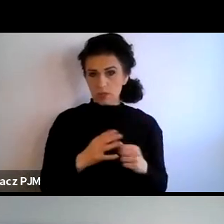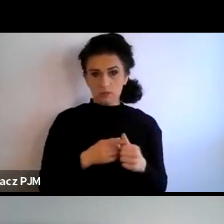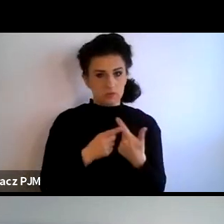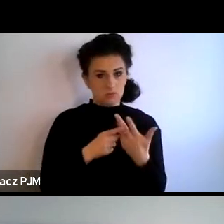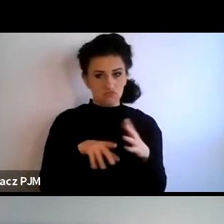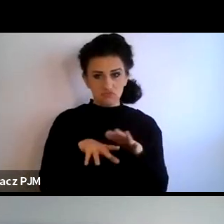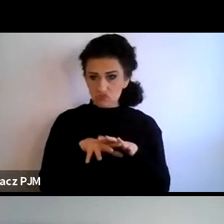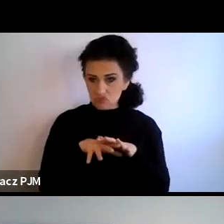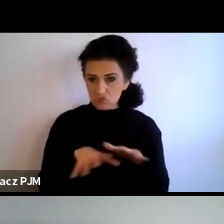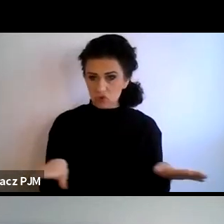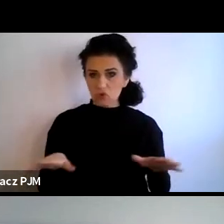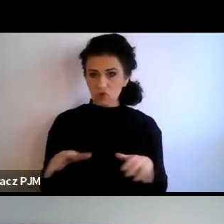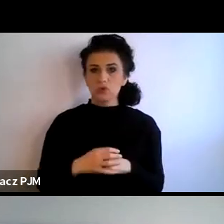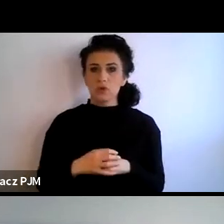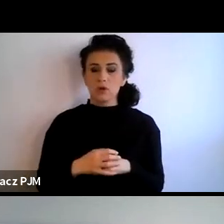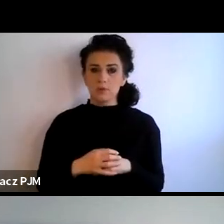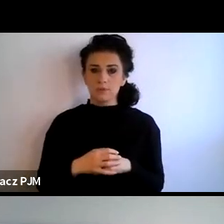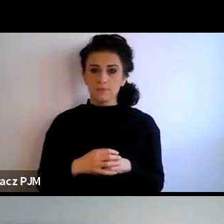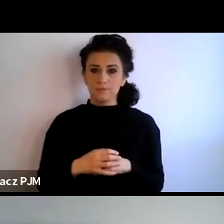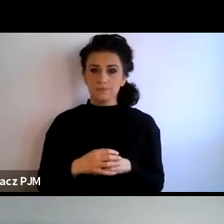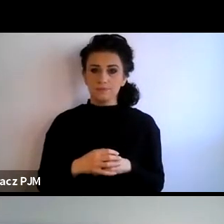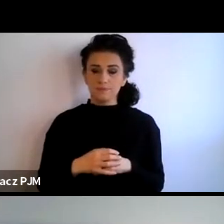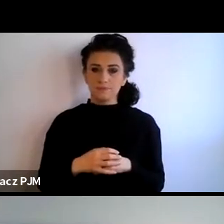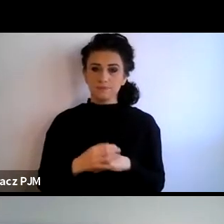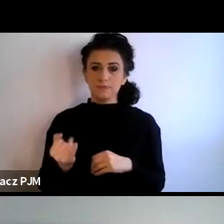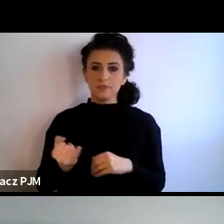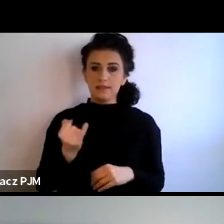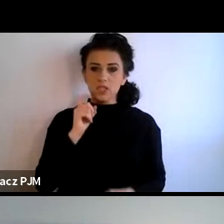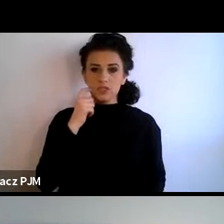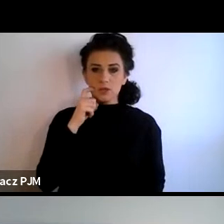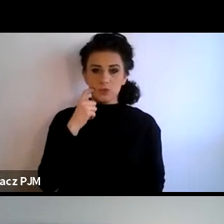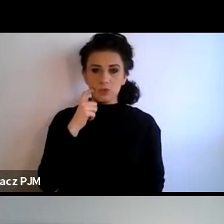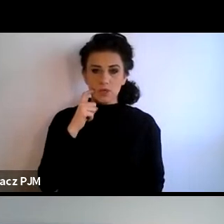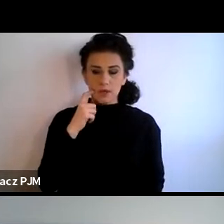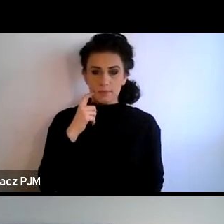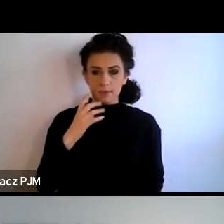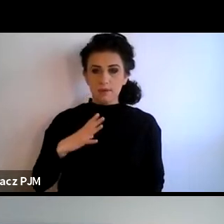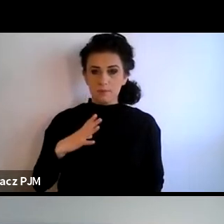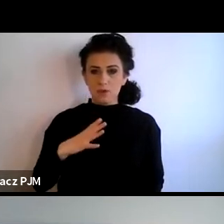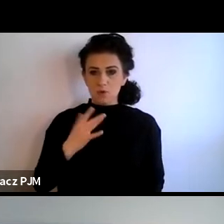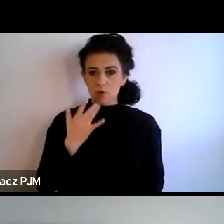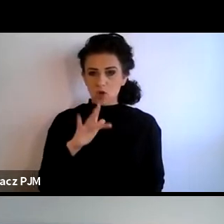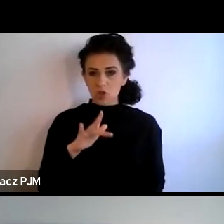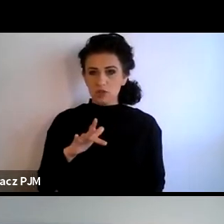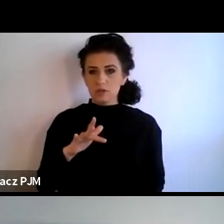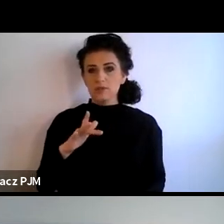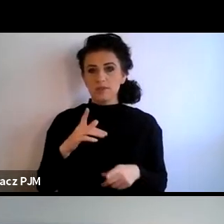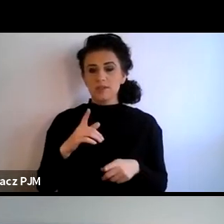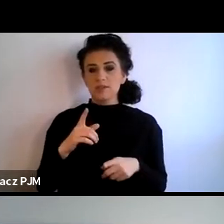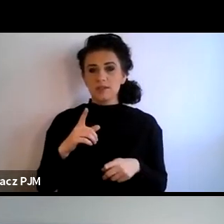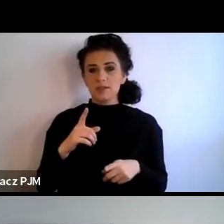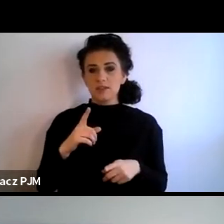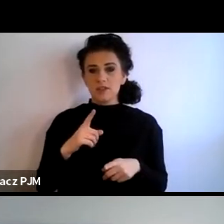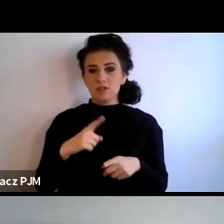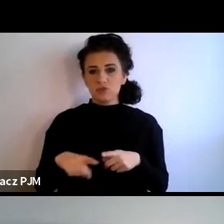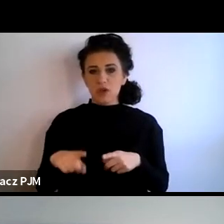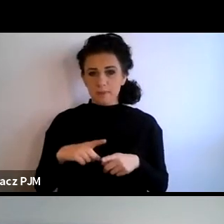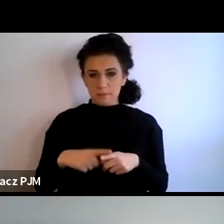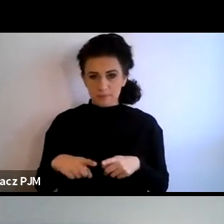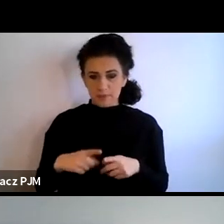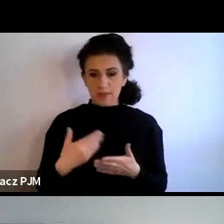My zawsze sobie żartujemy z takiego gorącego ziemniaka, który mieliśmy i to dokładnie dotyczyło ziemniaka, kiedy